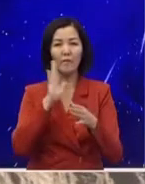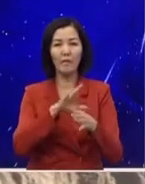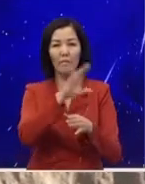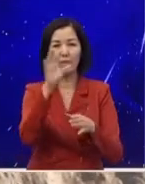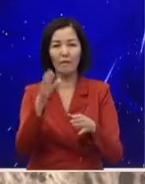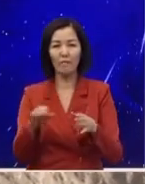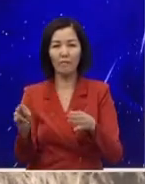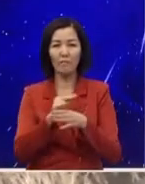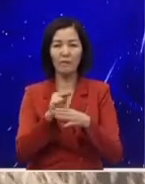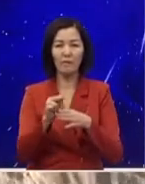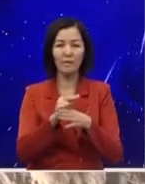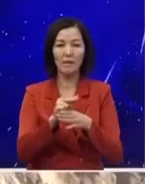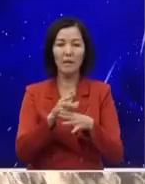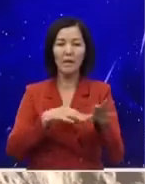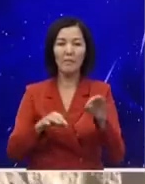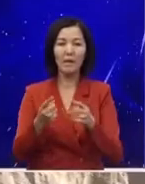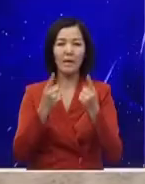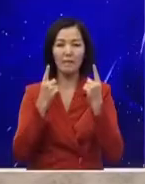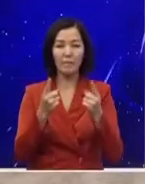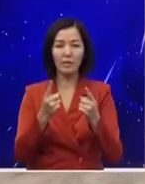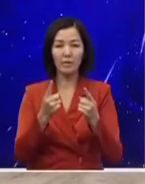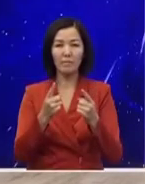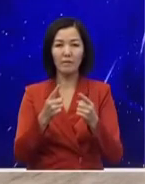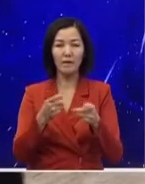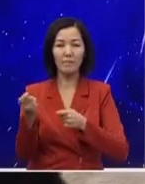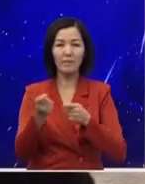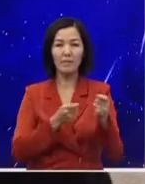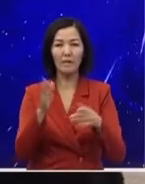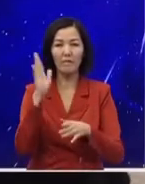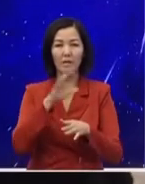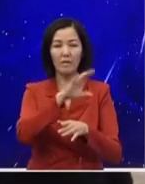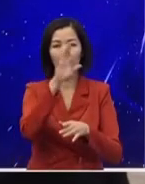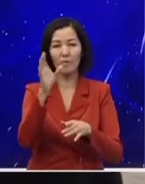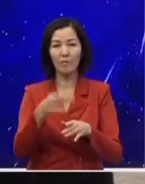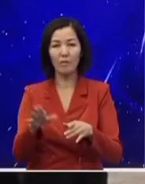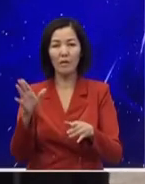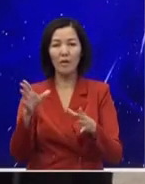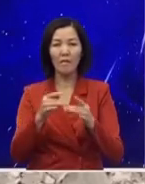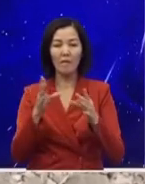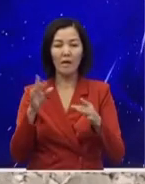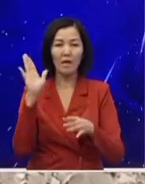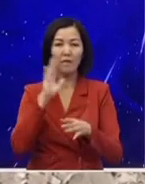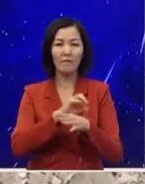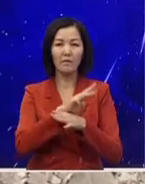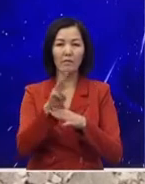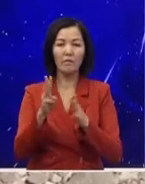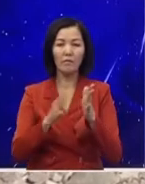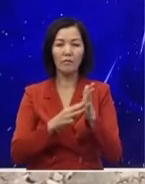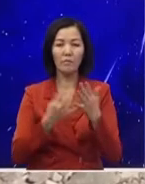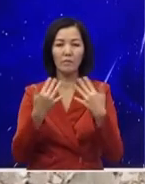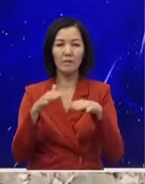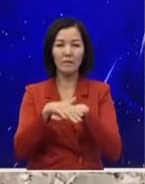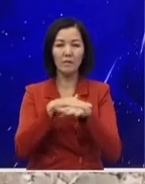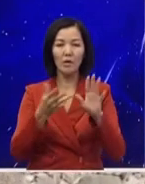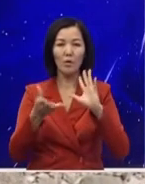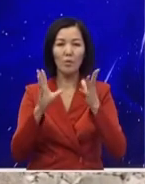самый масштабный переходящий проект. По словам администрации района, водопровод обеспечит живительной влагой город Исык и 8 сельских населенных пунктов